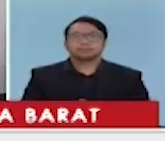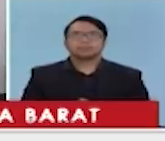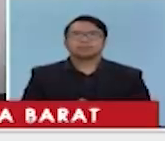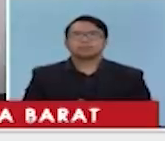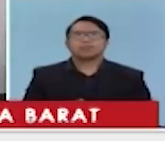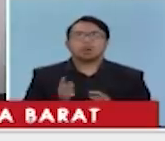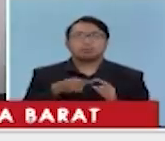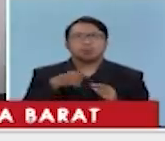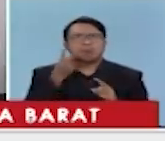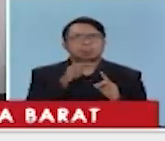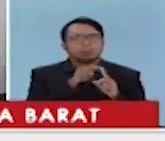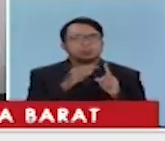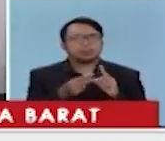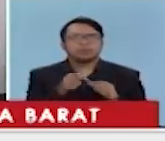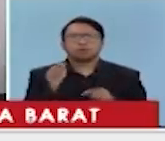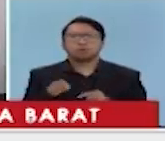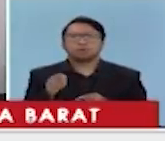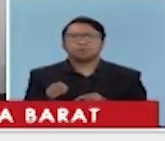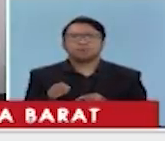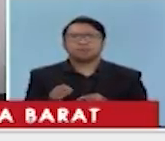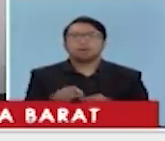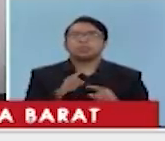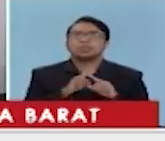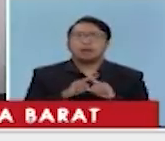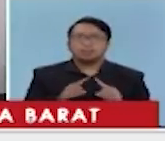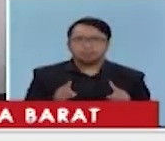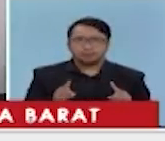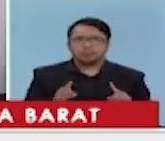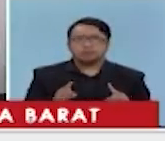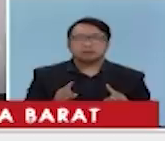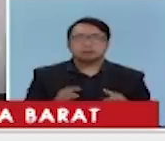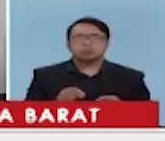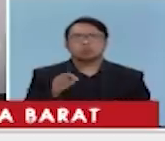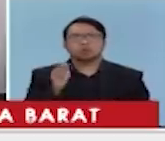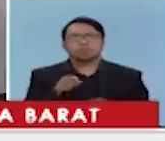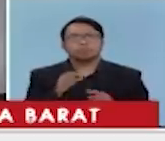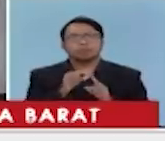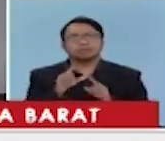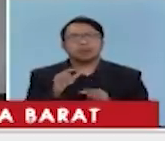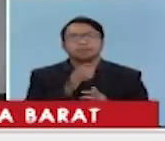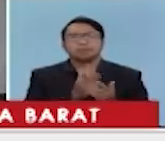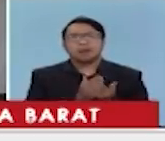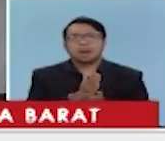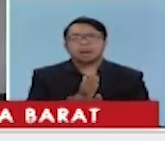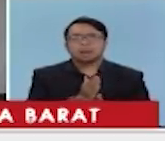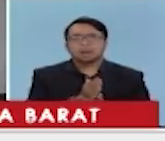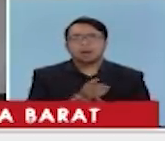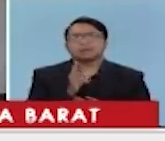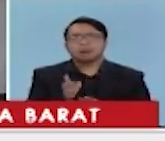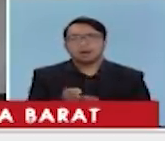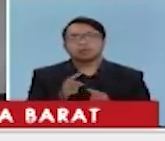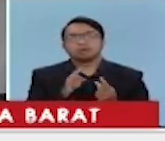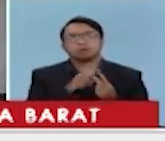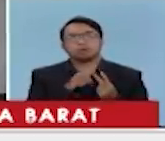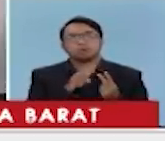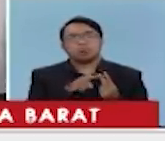yang jelas, unsur memenuhi untuk perbuatan melawan hukum sudah ada dan untuk tersangka sudah kami tetapkan dengan dua pasal.